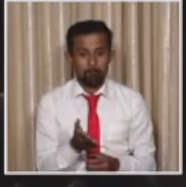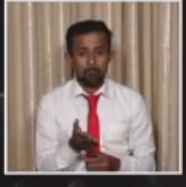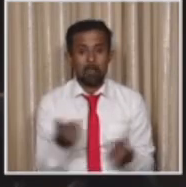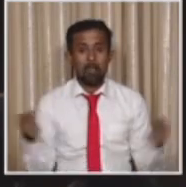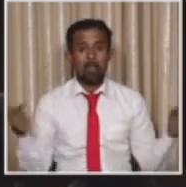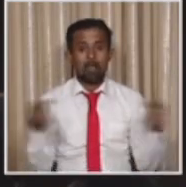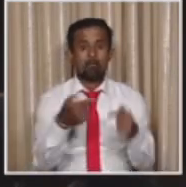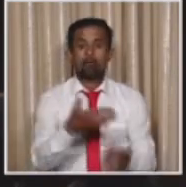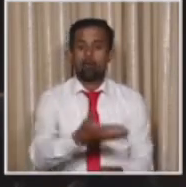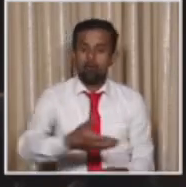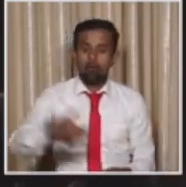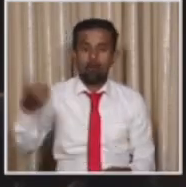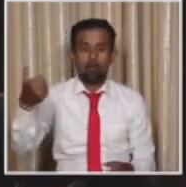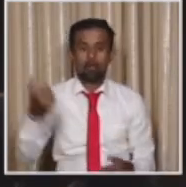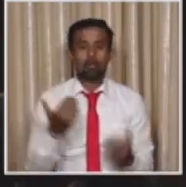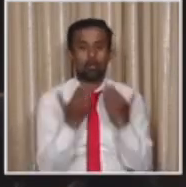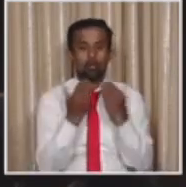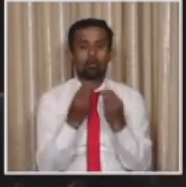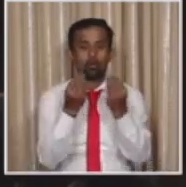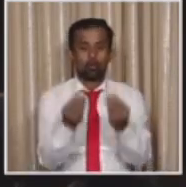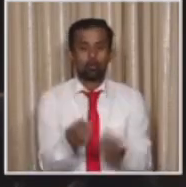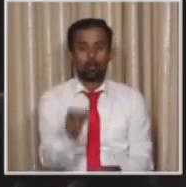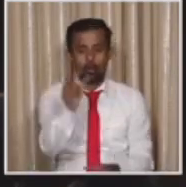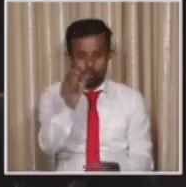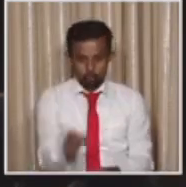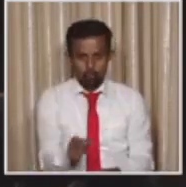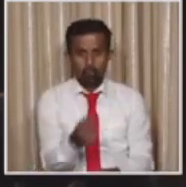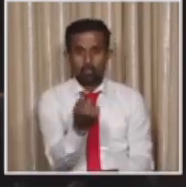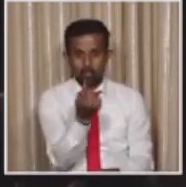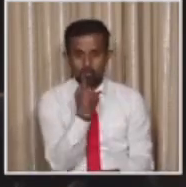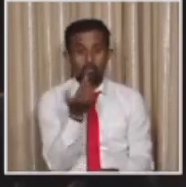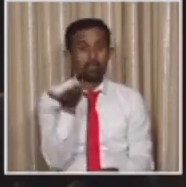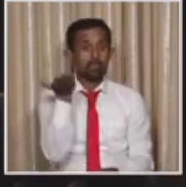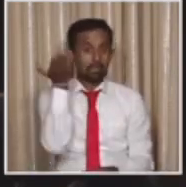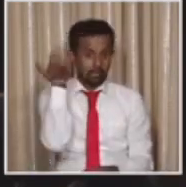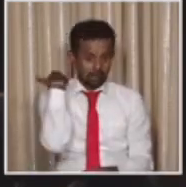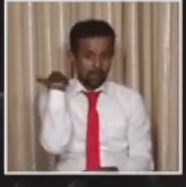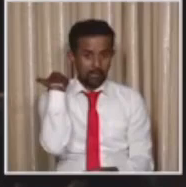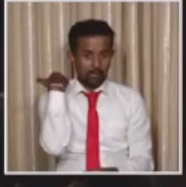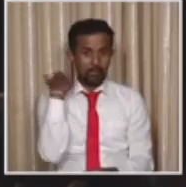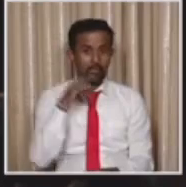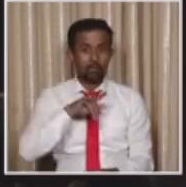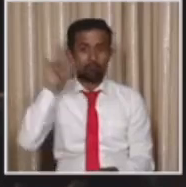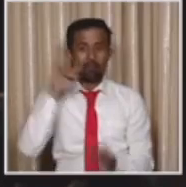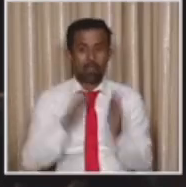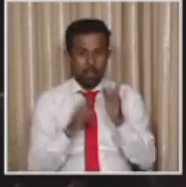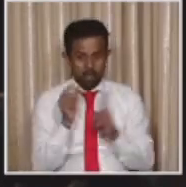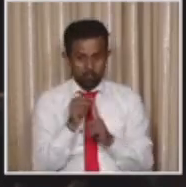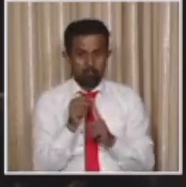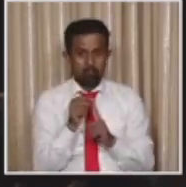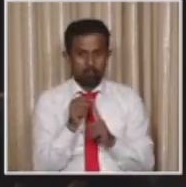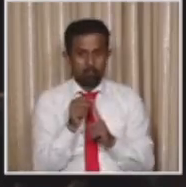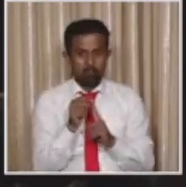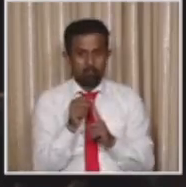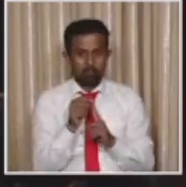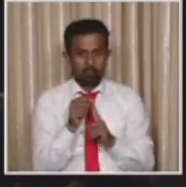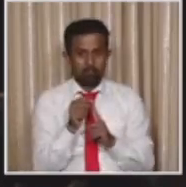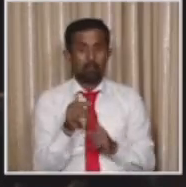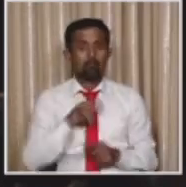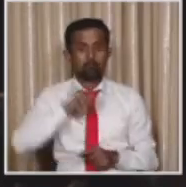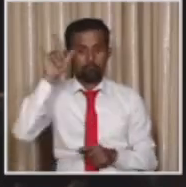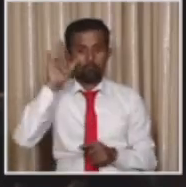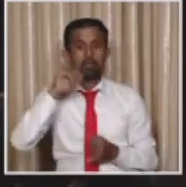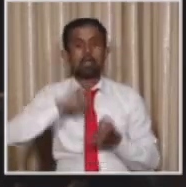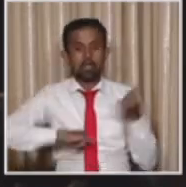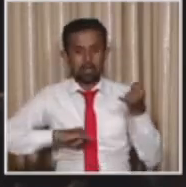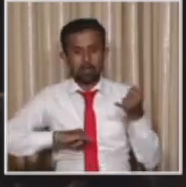නැව ගෙනියන්න කියන උපදෙස දුන්නේ ඔබතුමා මීයේ කිව්වා හිටපු විදේශ කටයුතු ඇමති විදේශ කටයුතු